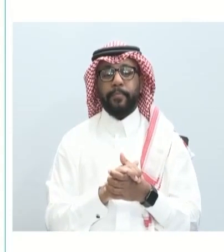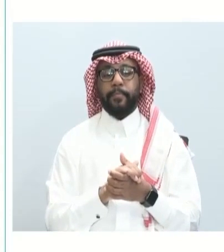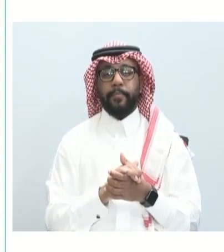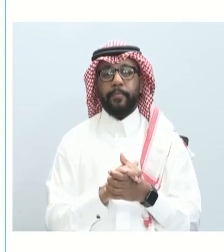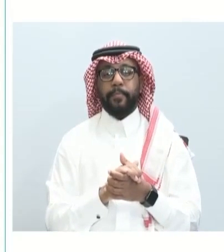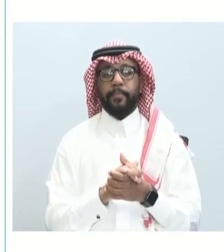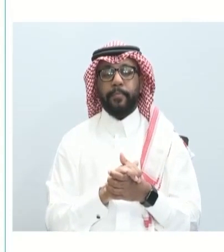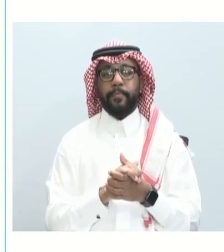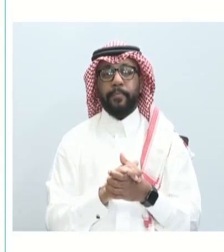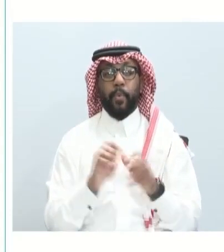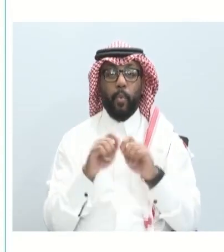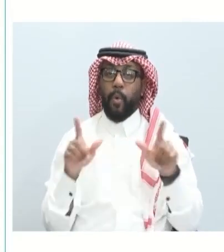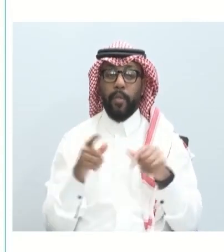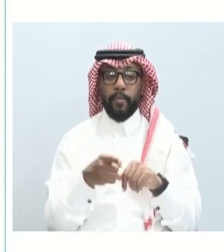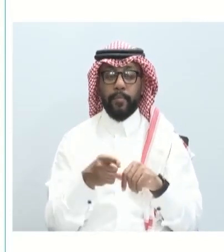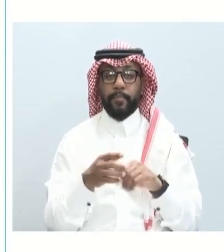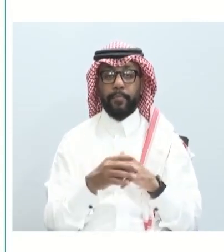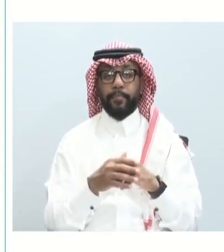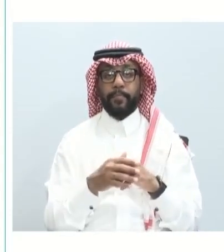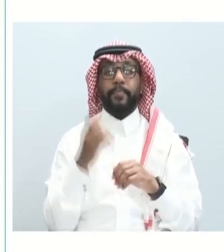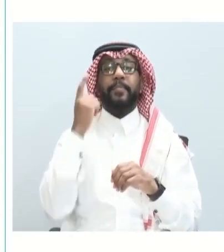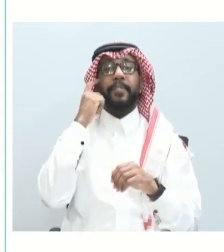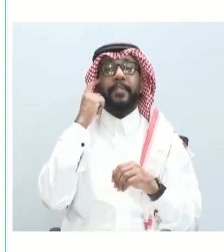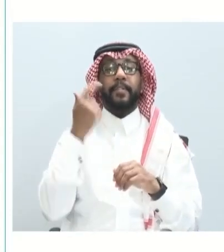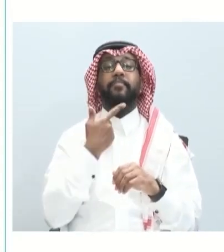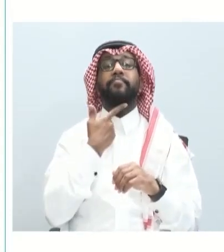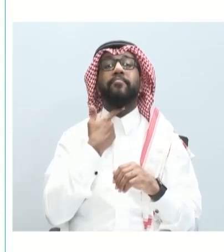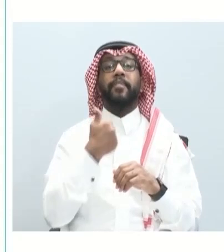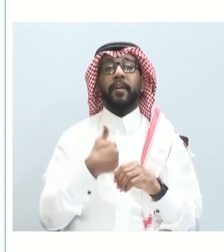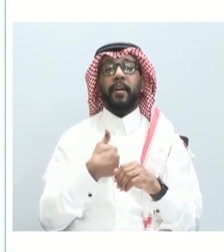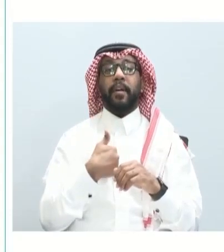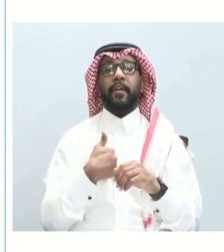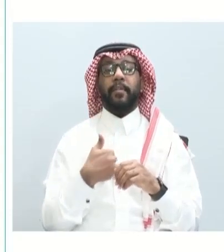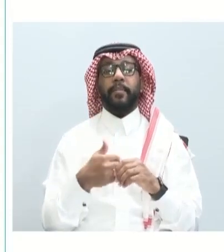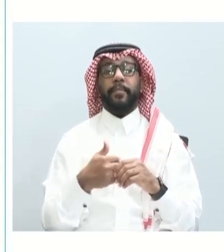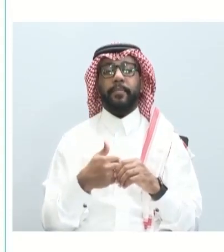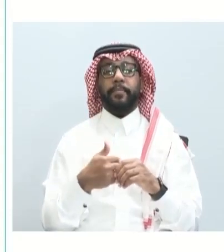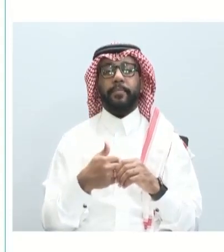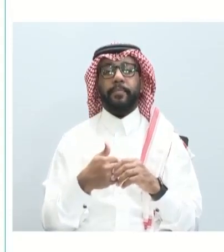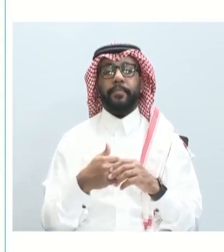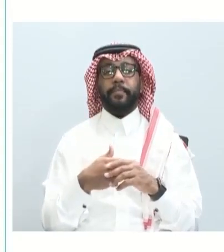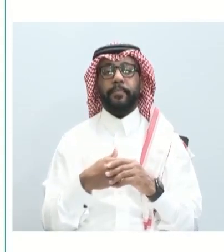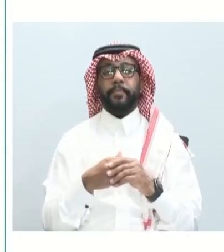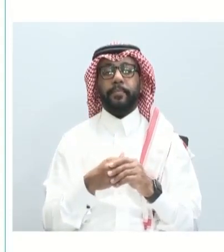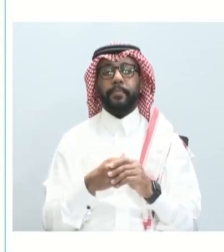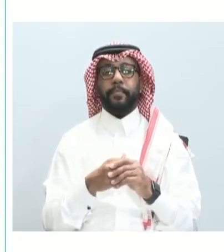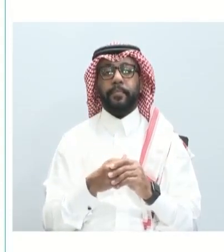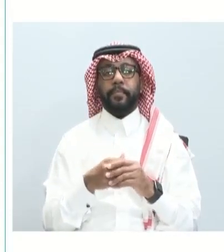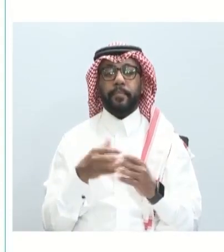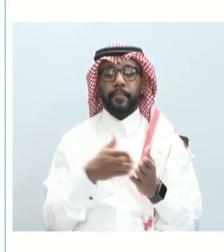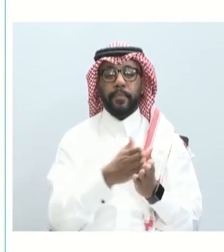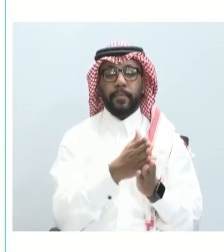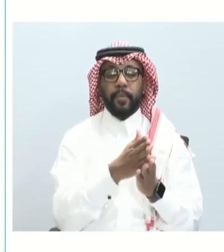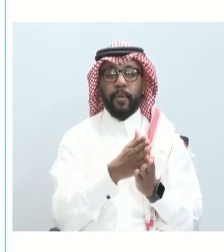سؤال واضح وهو يحتاج وهو همم يطلب منك الذهاب الى باب